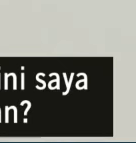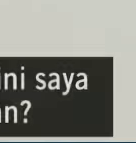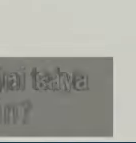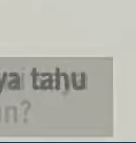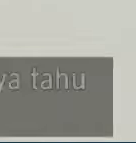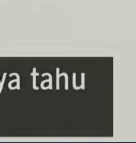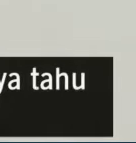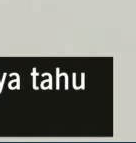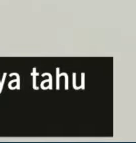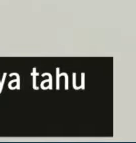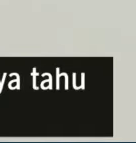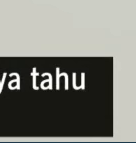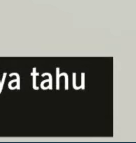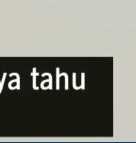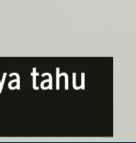Wrong speech.